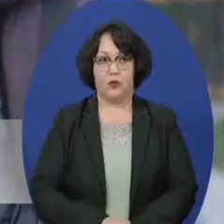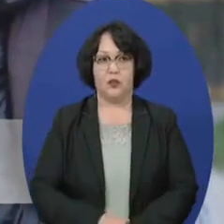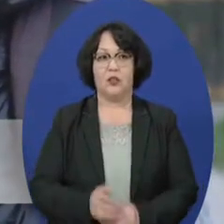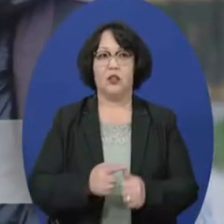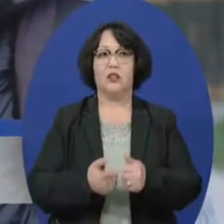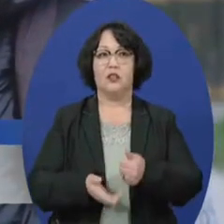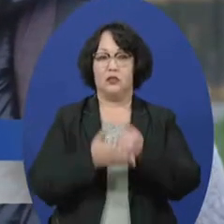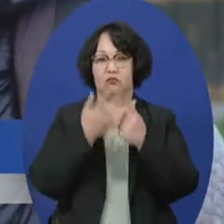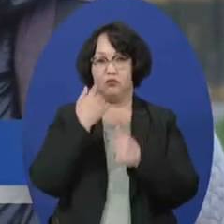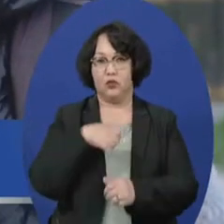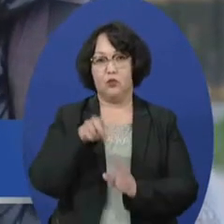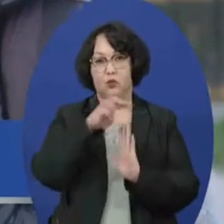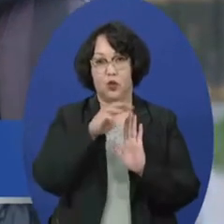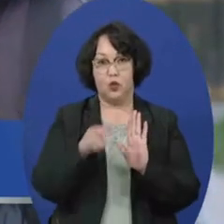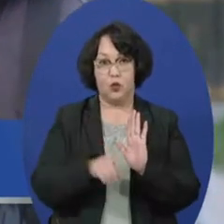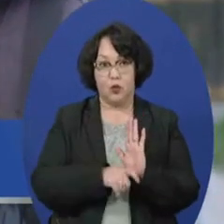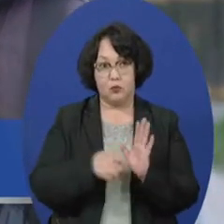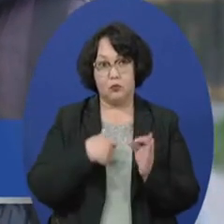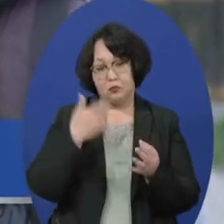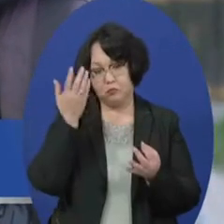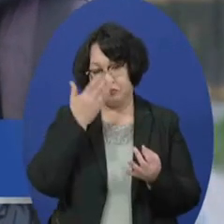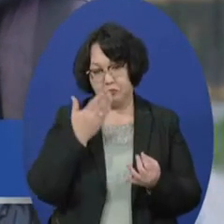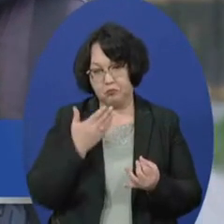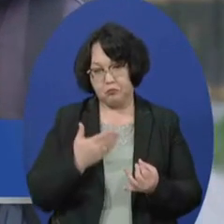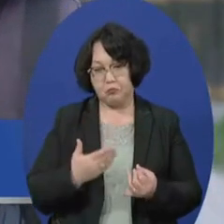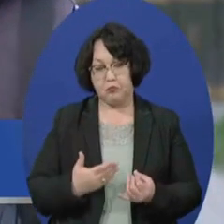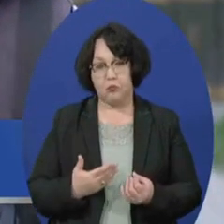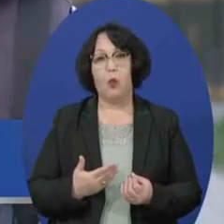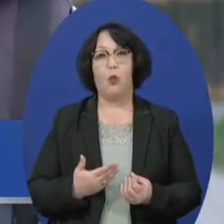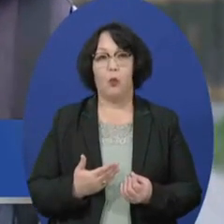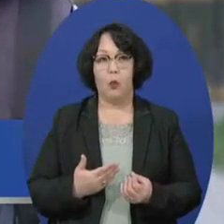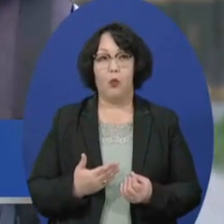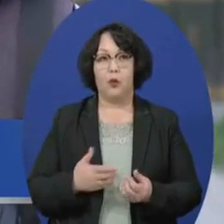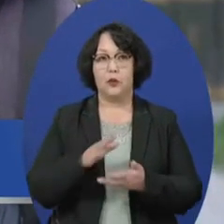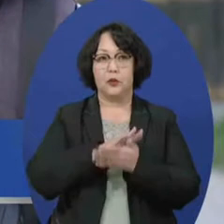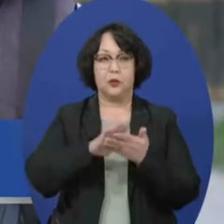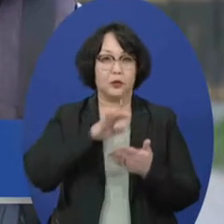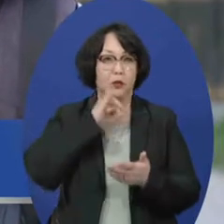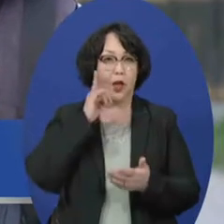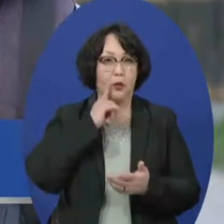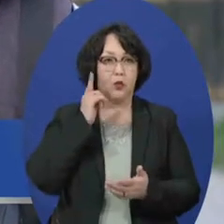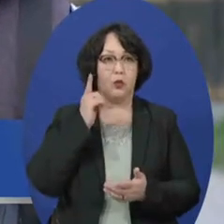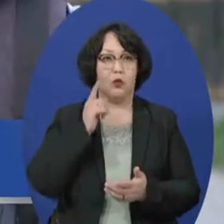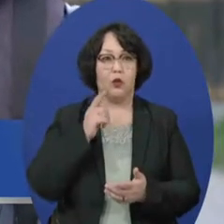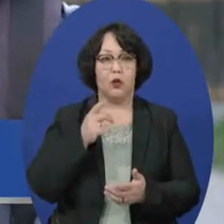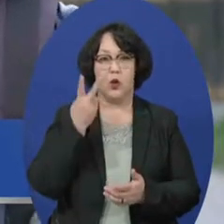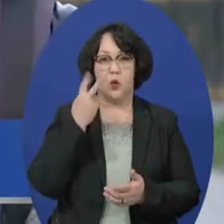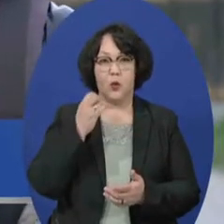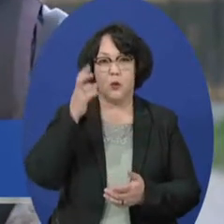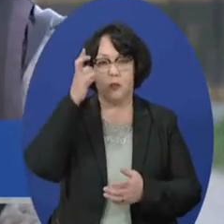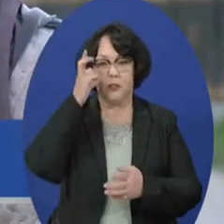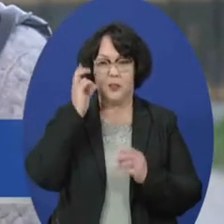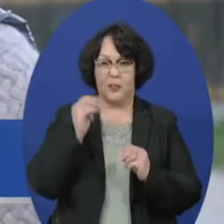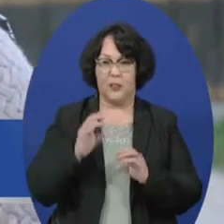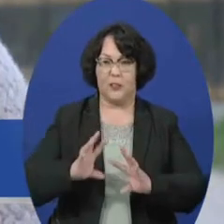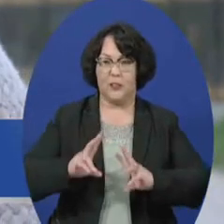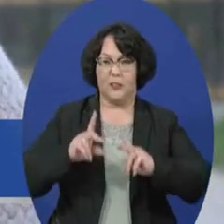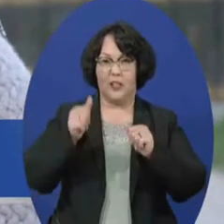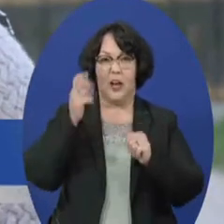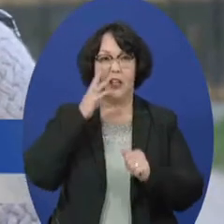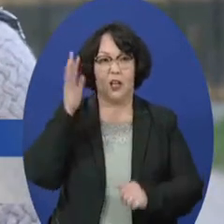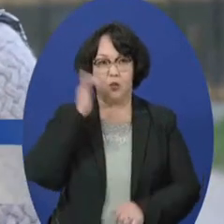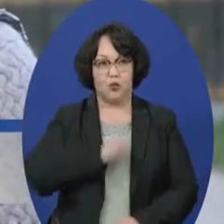дэвшигчийн мөрийн хөтөлбөрийн одоо тарагдж байгаа юунаас нь уншсан одоо энэ шин залуу боловсон хүчнийг бий болгоё. Гадаад ихтэй